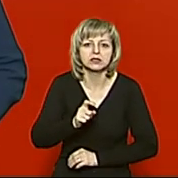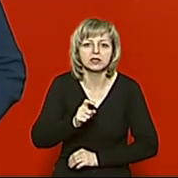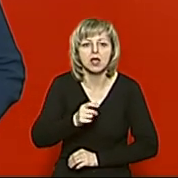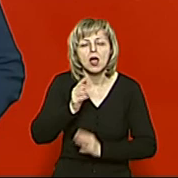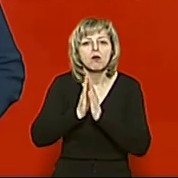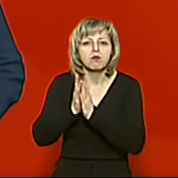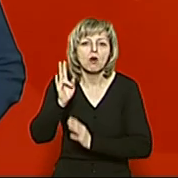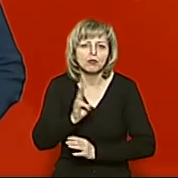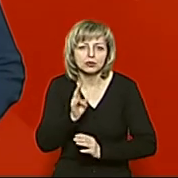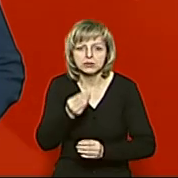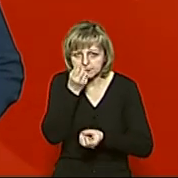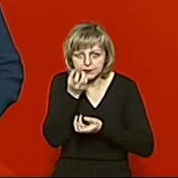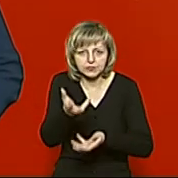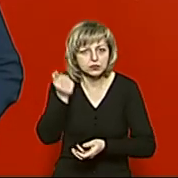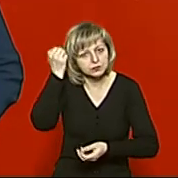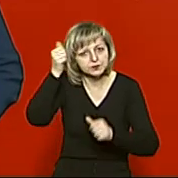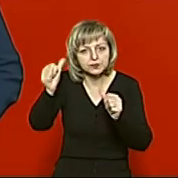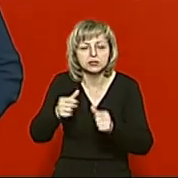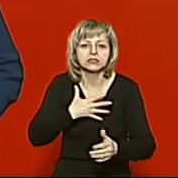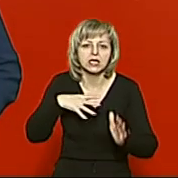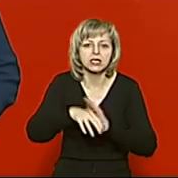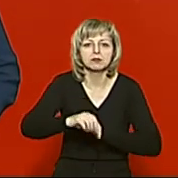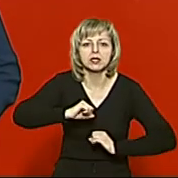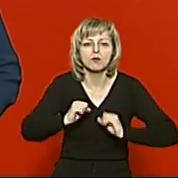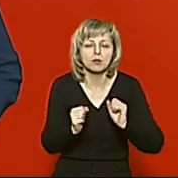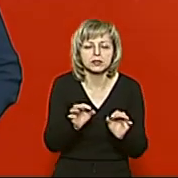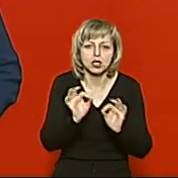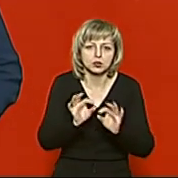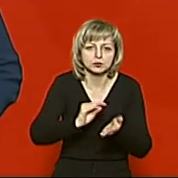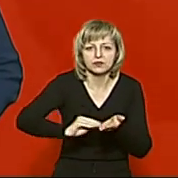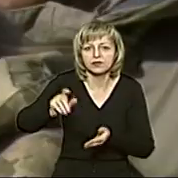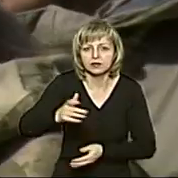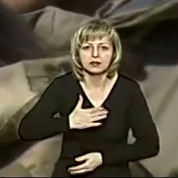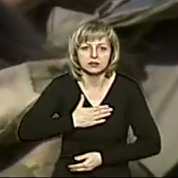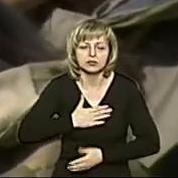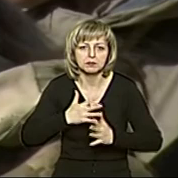та поклали квіти до пам'ятних знаків загиблим побратимам. Світлана Павлова розповість більше.